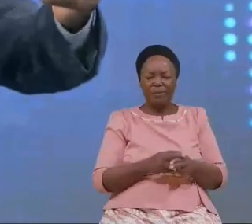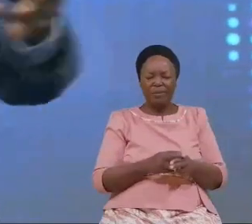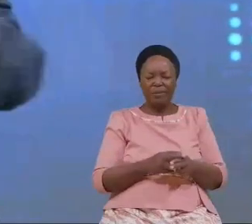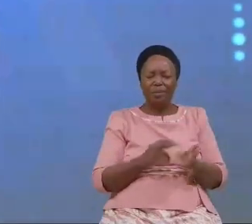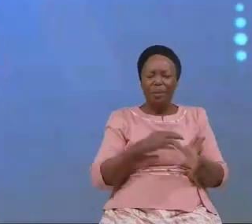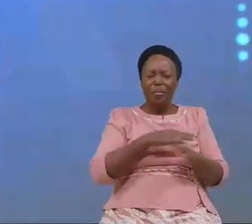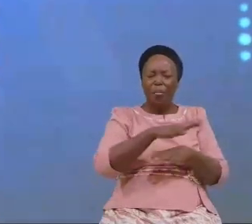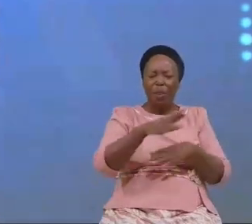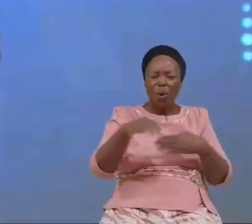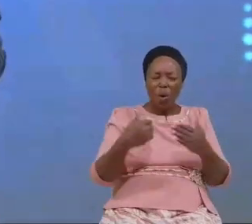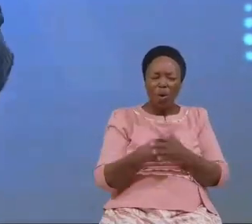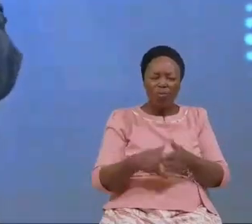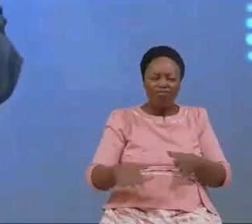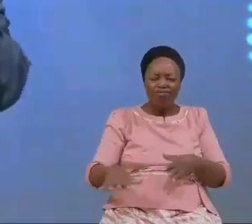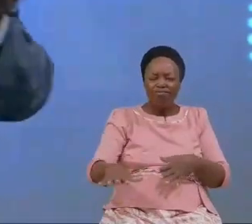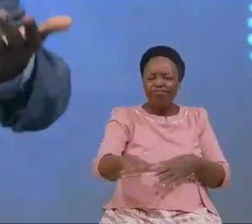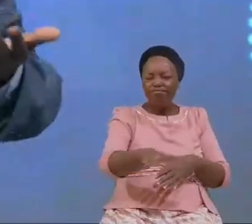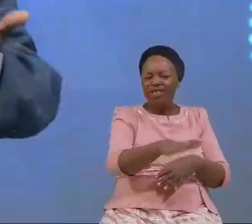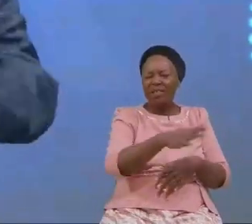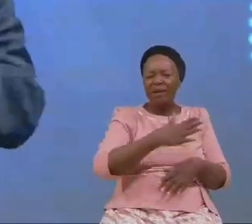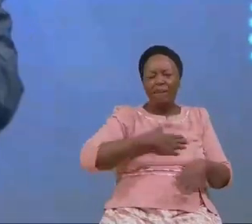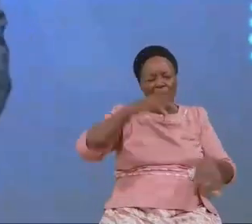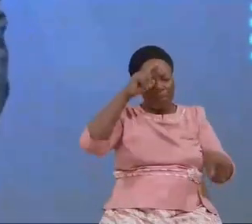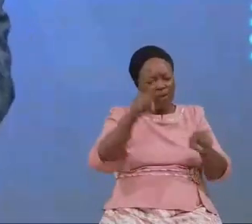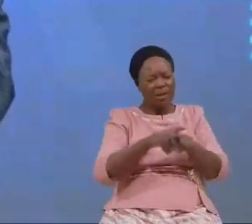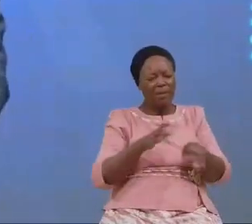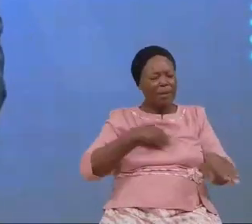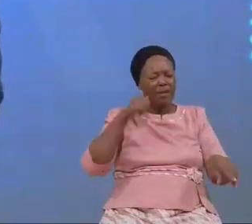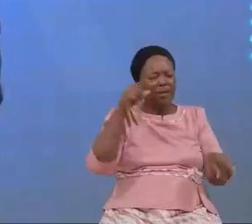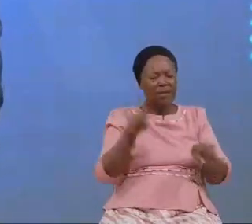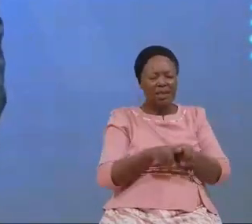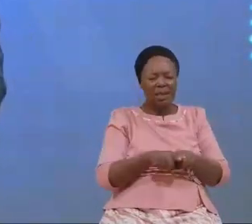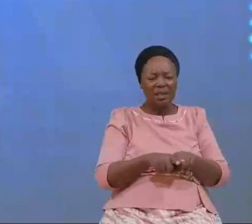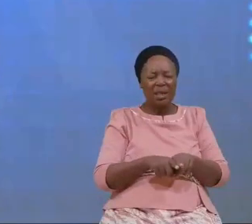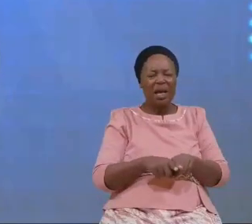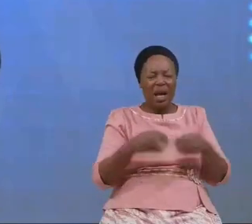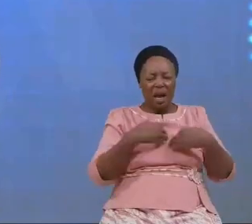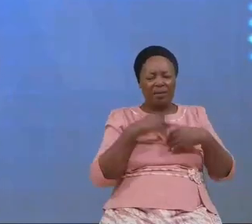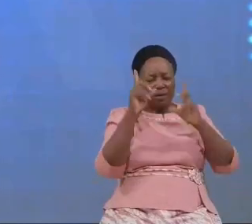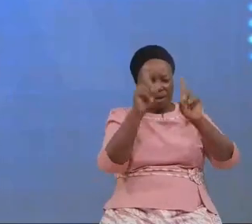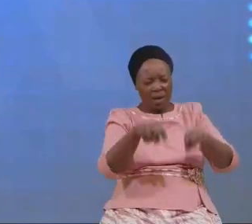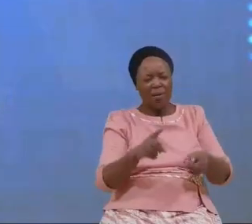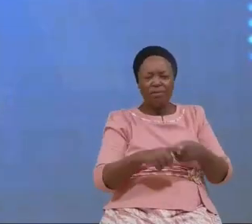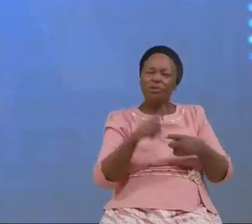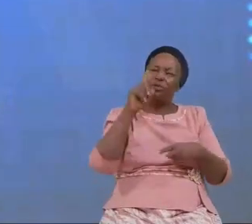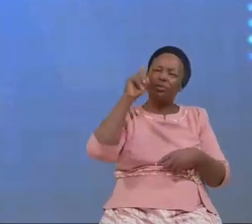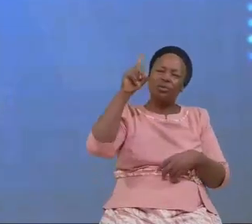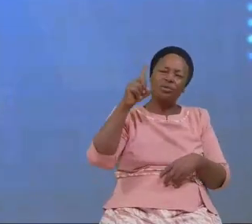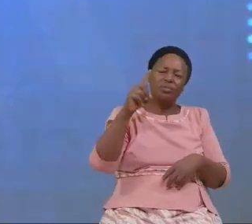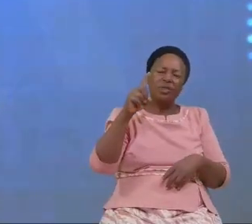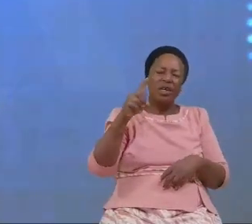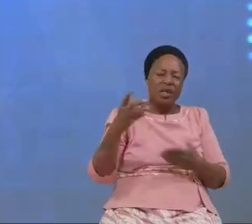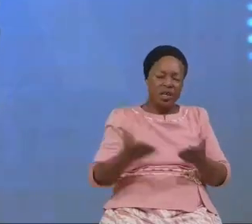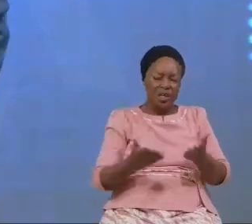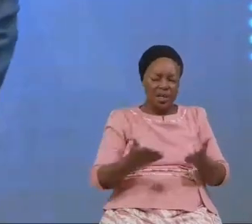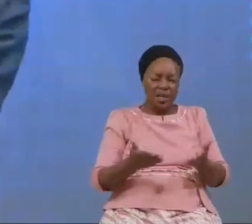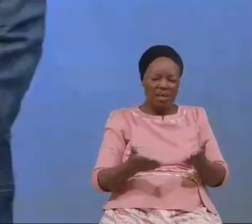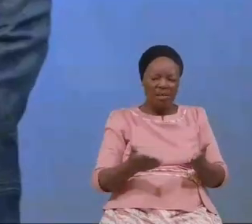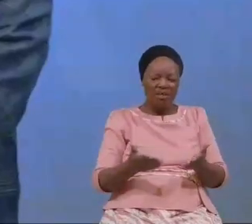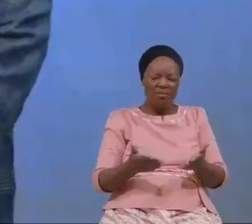tout ceci frères et sœurs sont venus à toi ici au lieu alpha